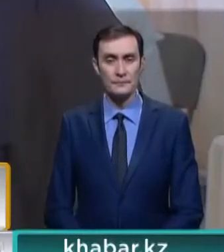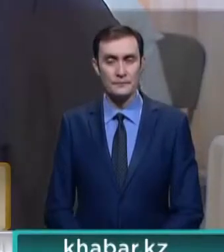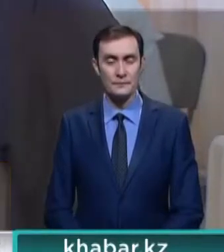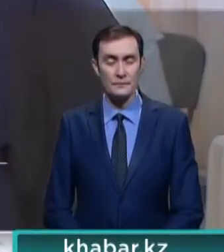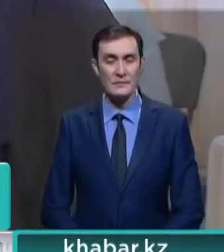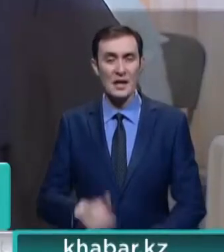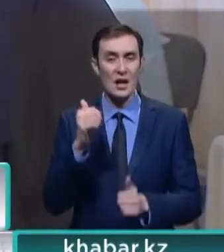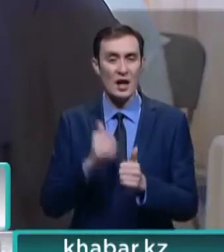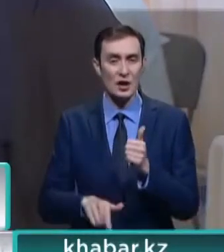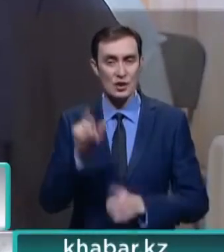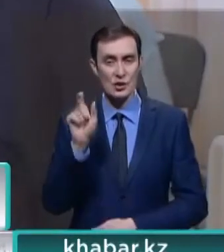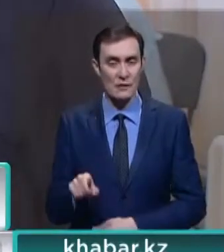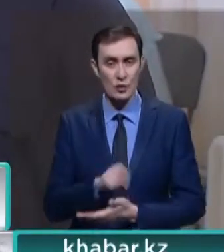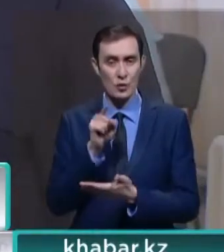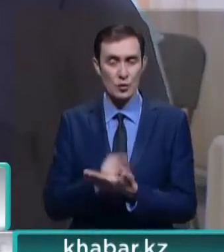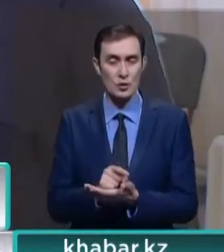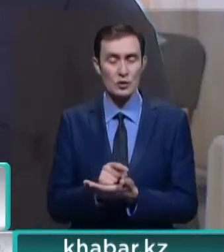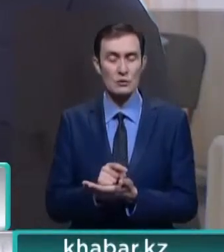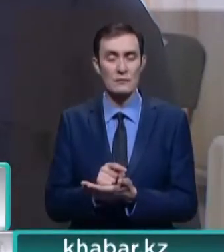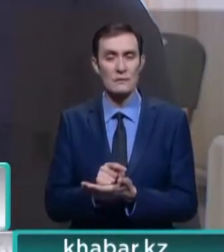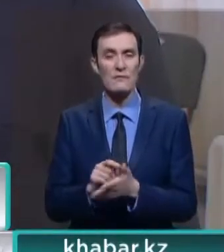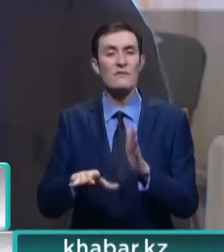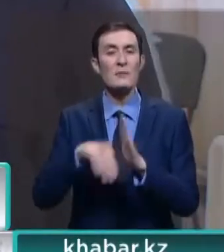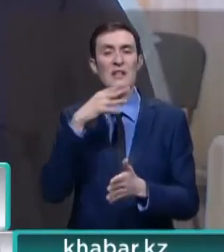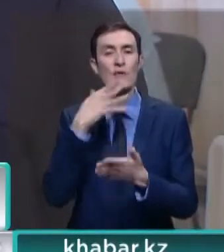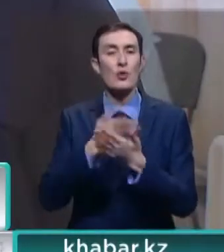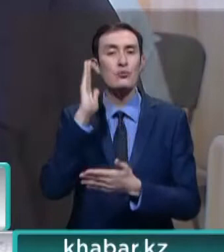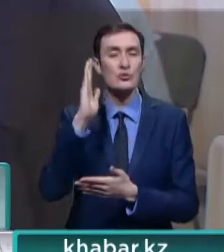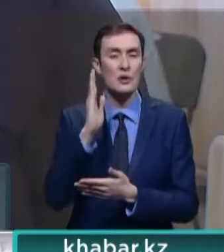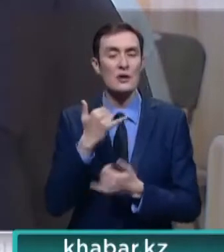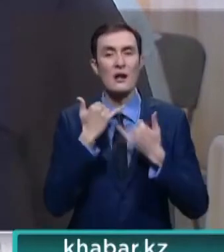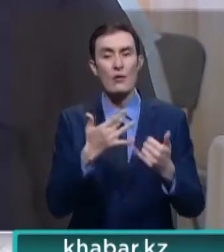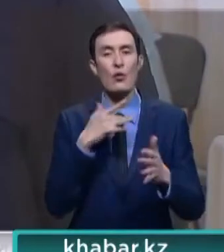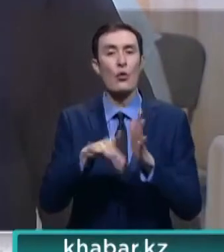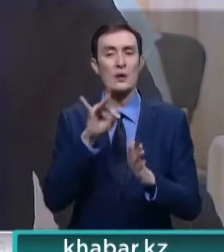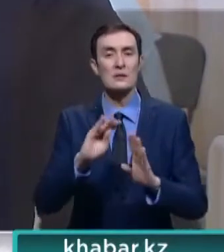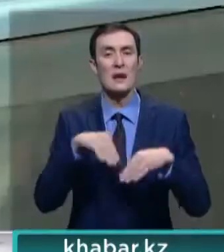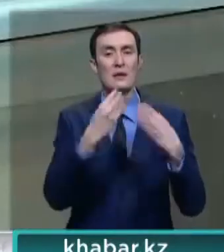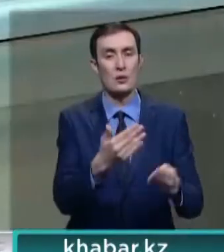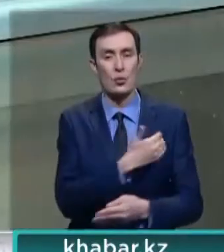Каждый казахстанец должен голосовать за свое будущее. Кому голосовать?